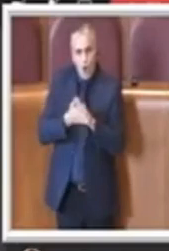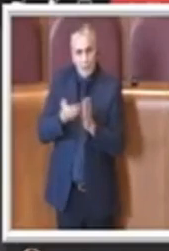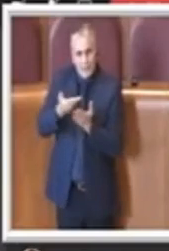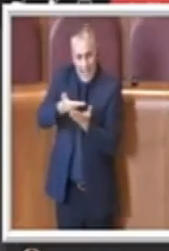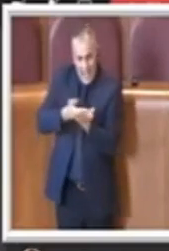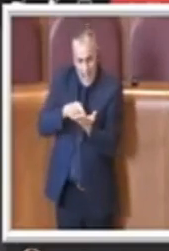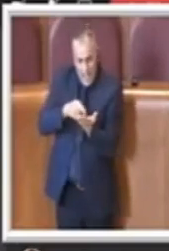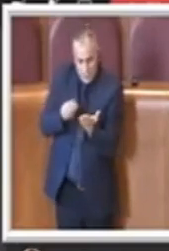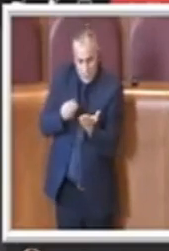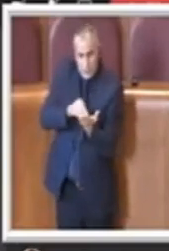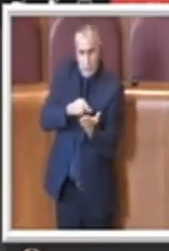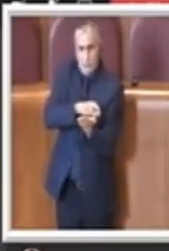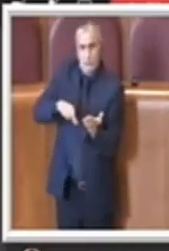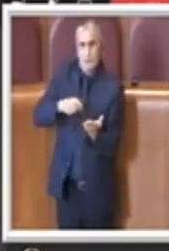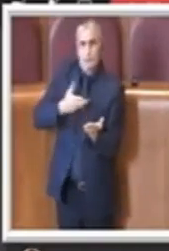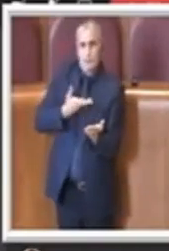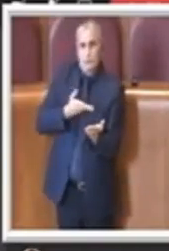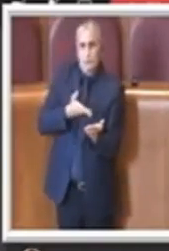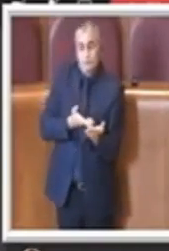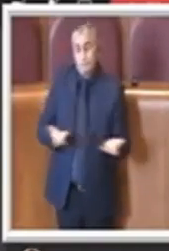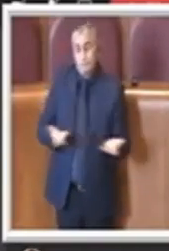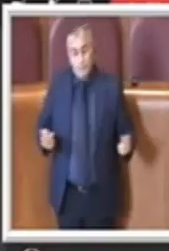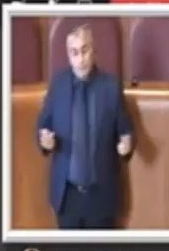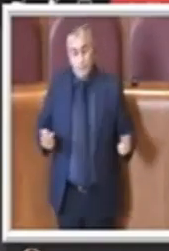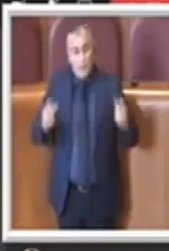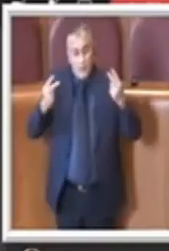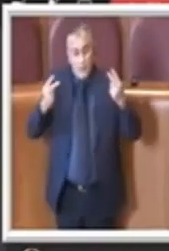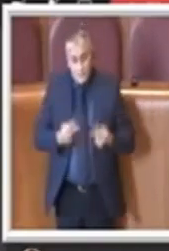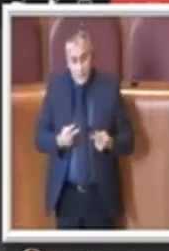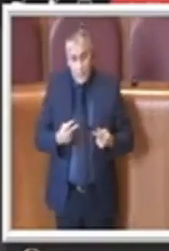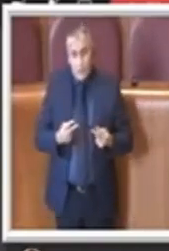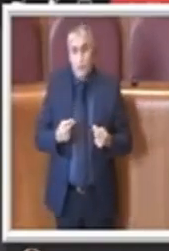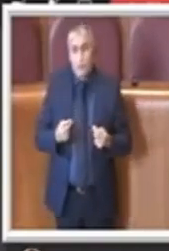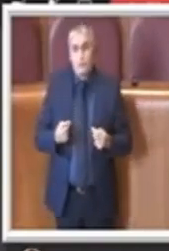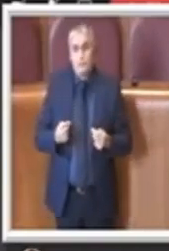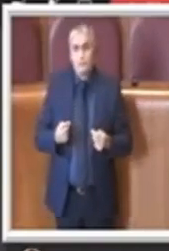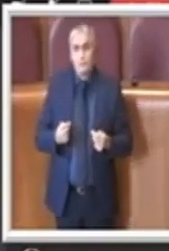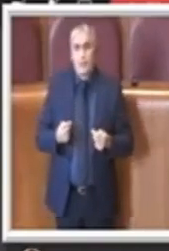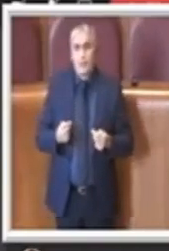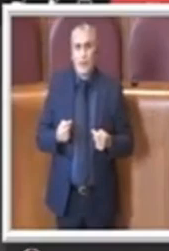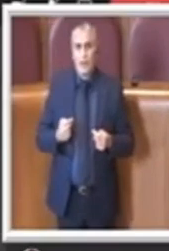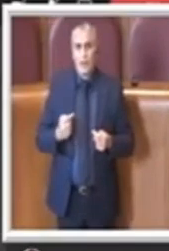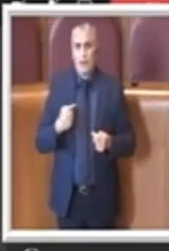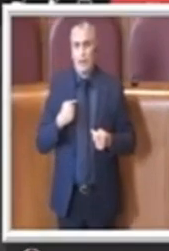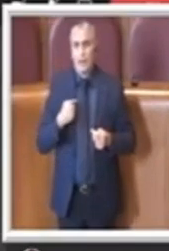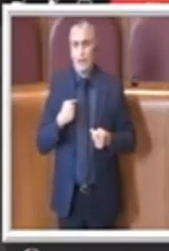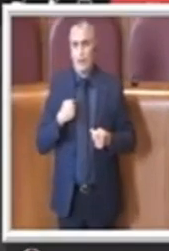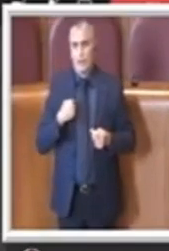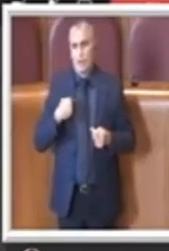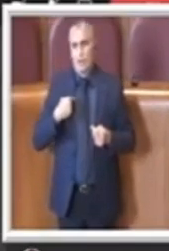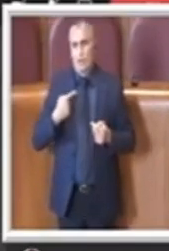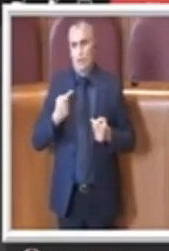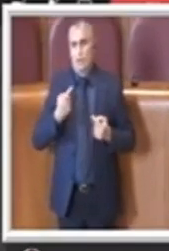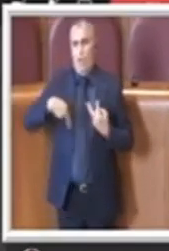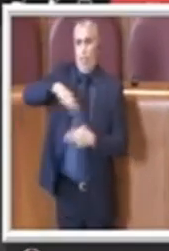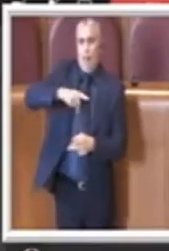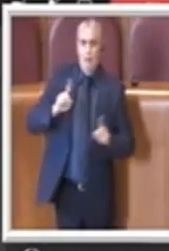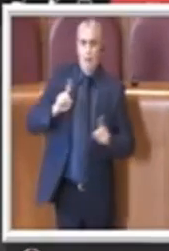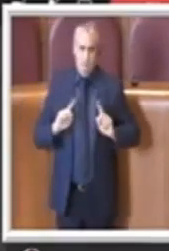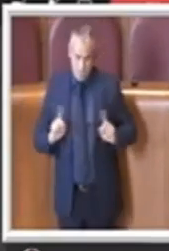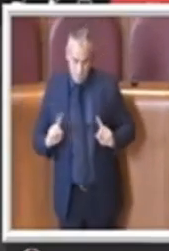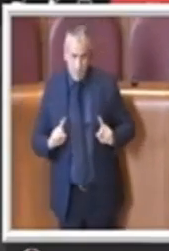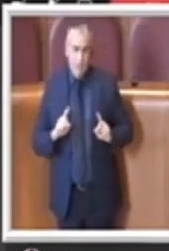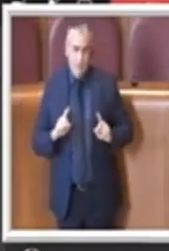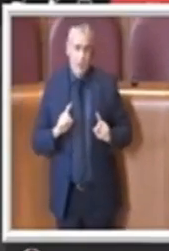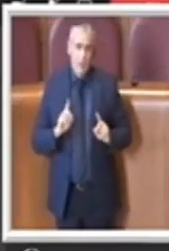a questo è ovvio ripeto anche qui non mi voglio nascondere dietro un filo d'erba la il contratto di